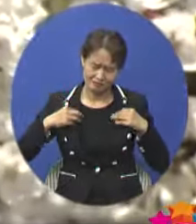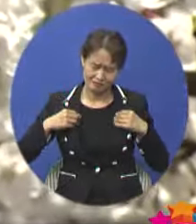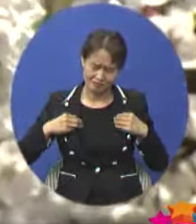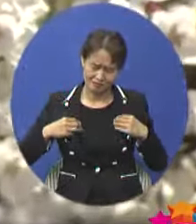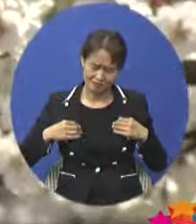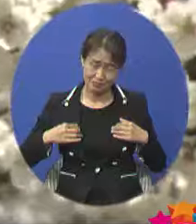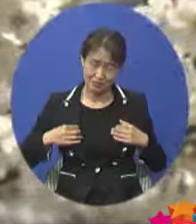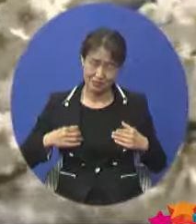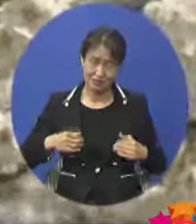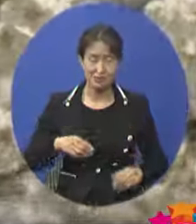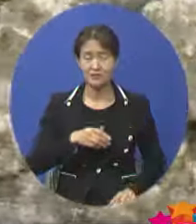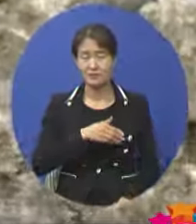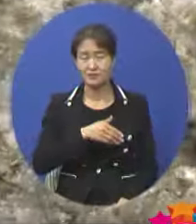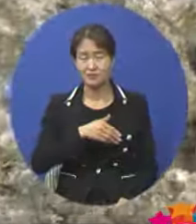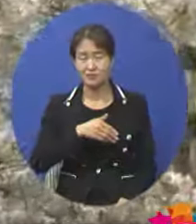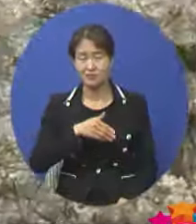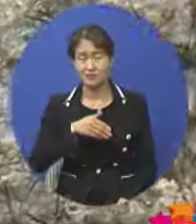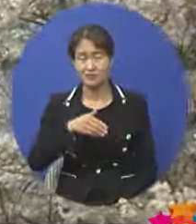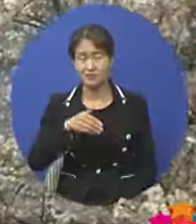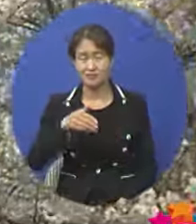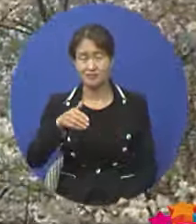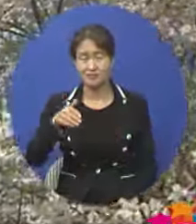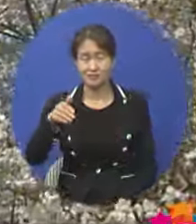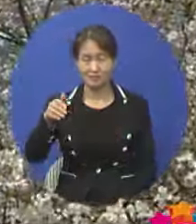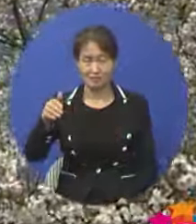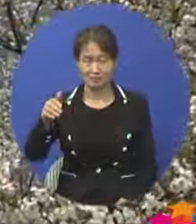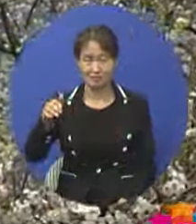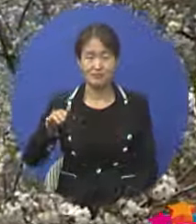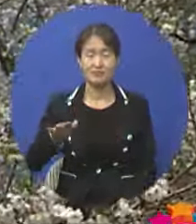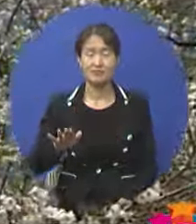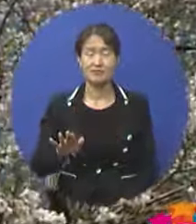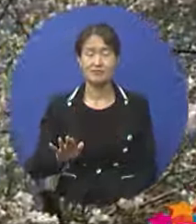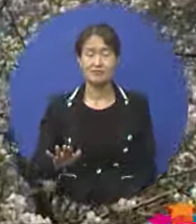길을 맞으며 간다